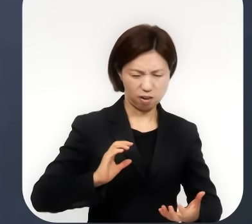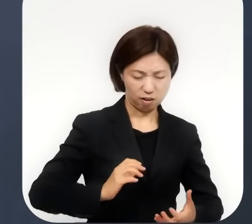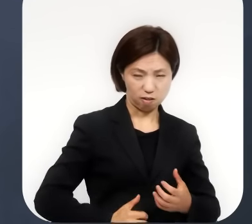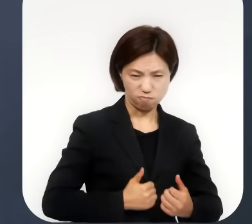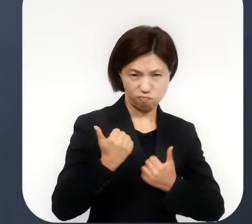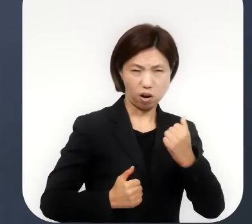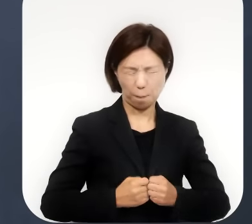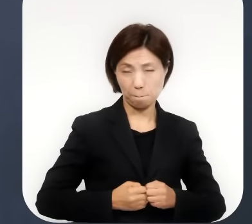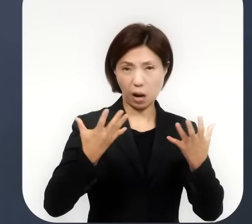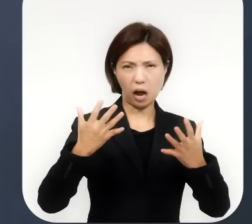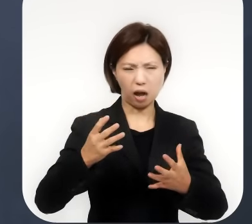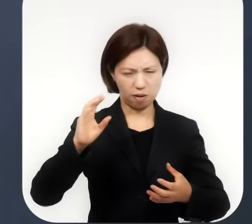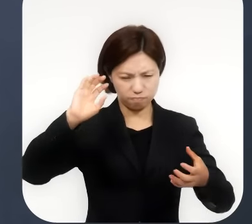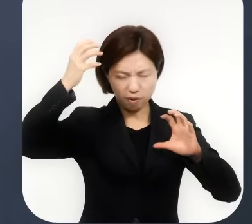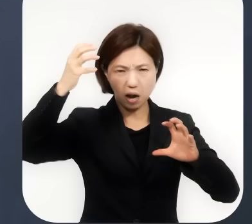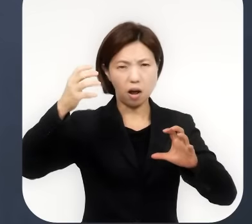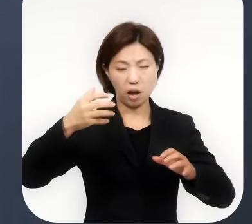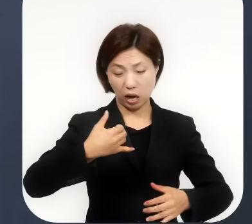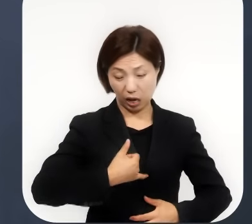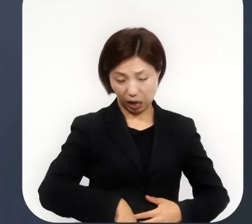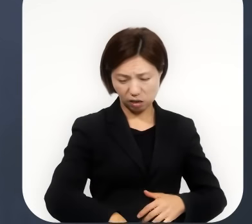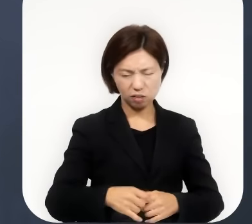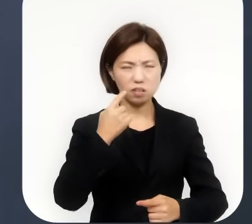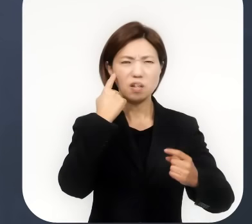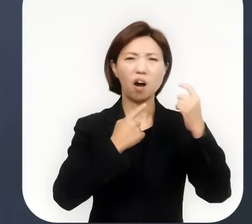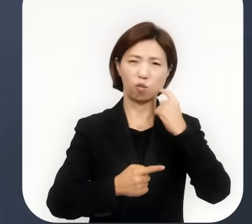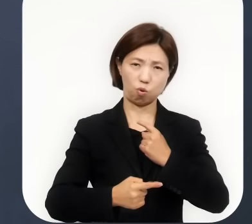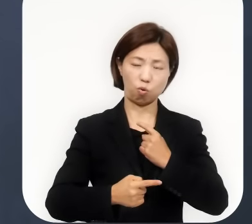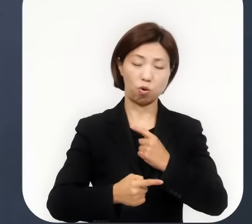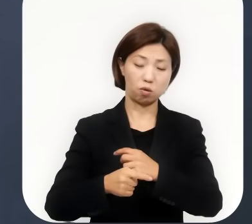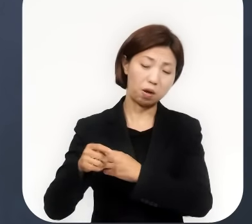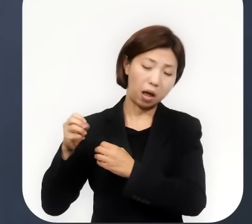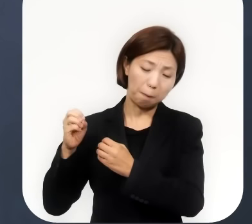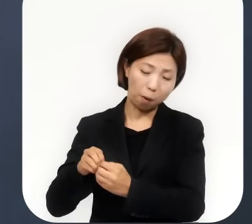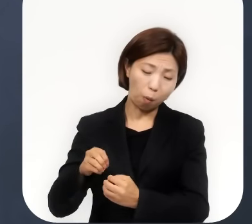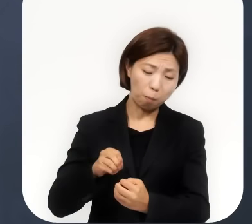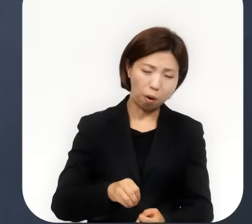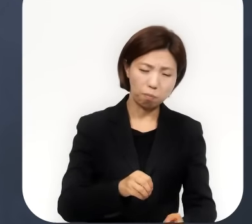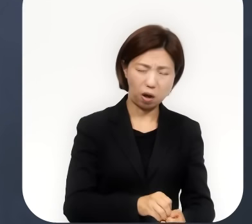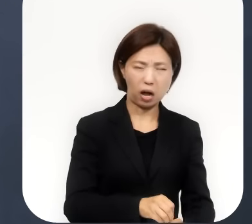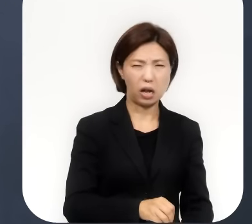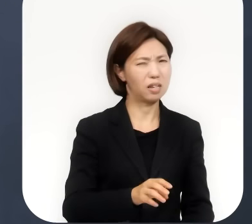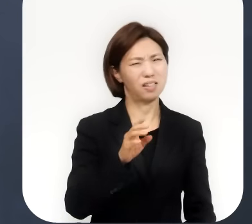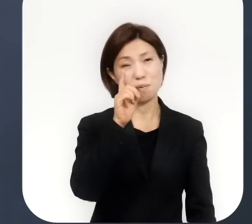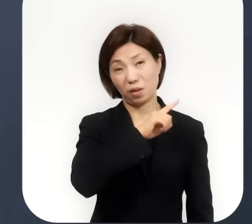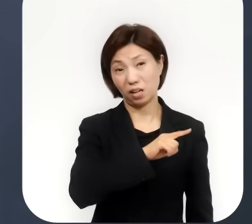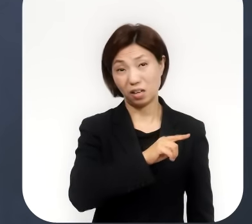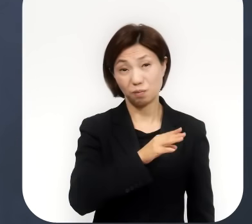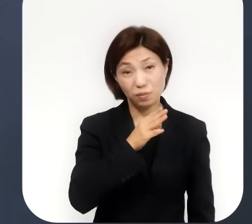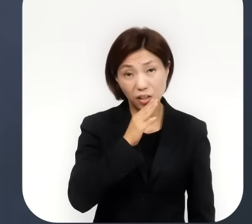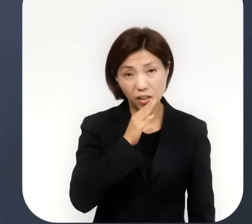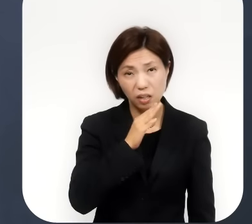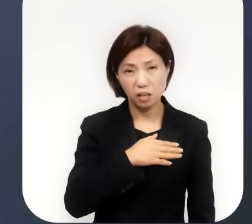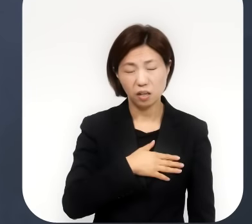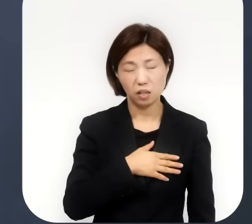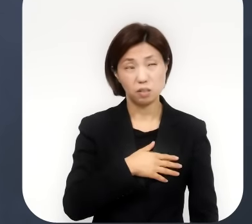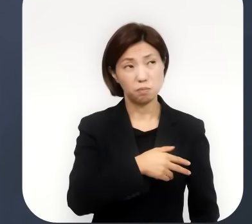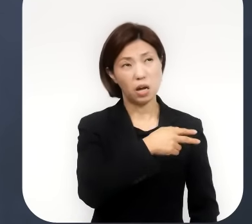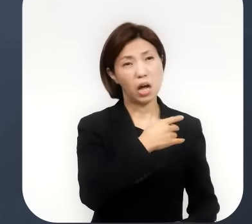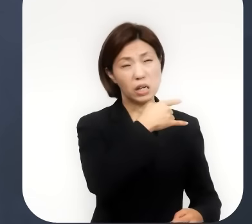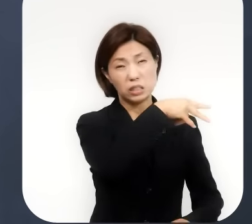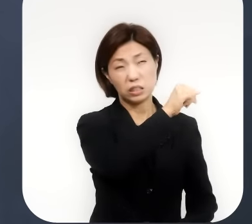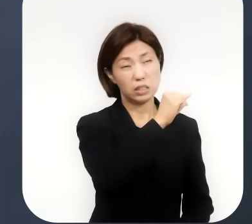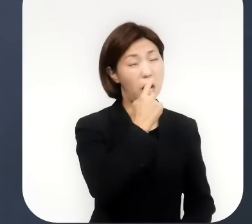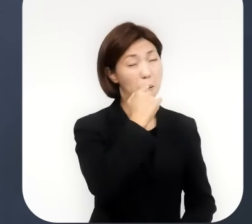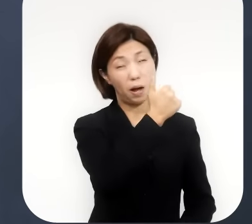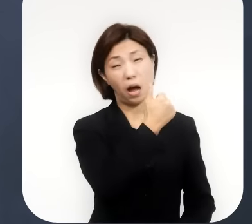심리에 상처를 주기 때문에 그러면 이제 나중에 대물림이 되는 거예요 제 똑같이 이제